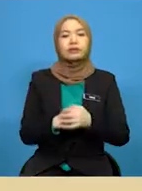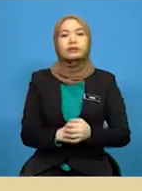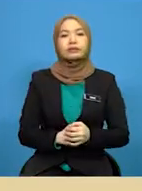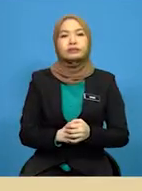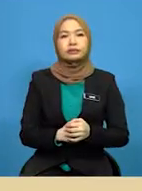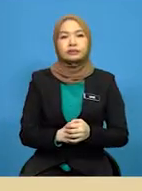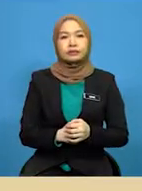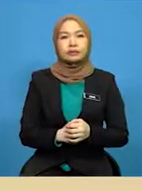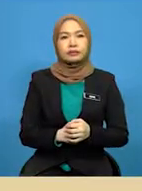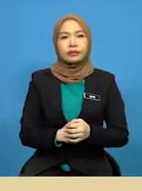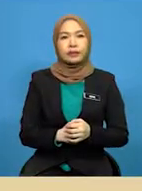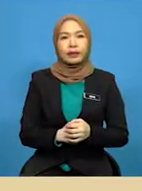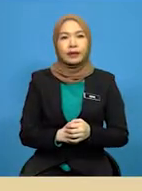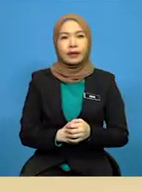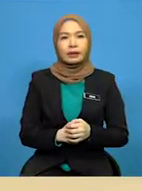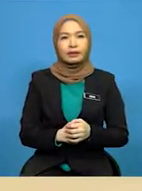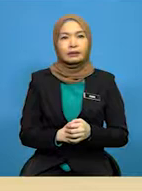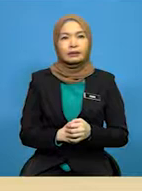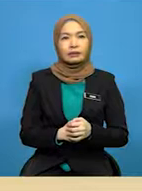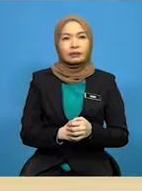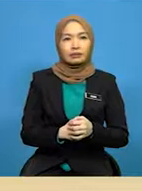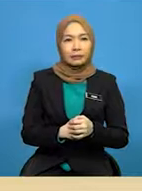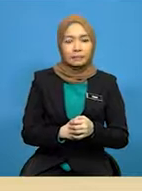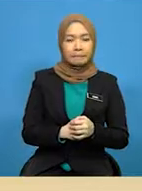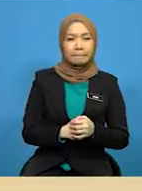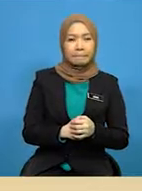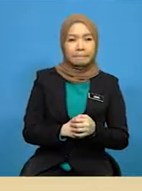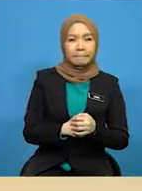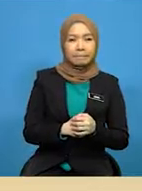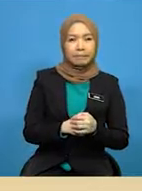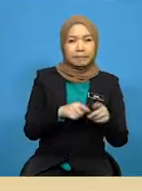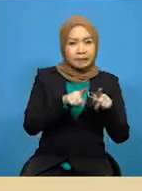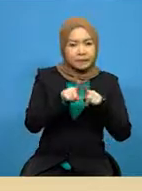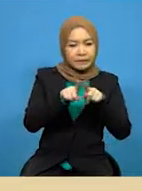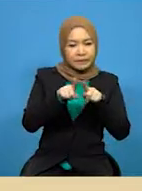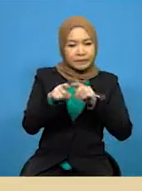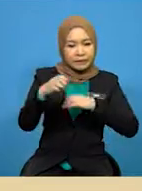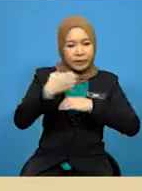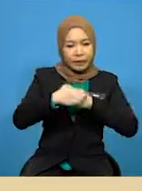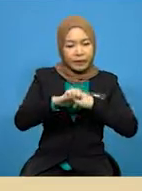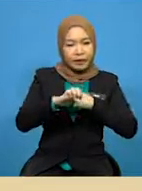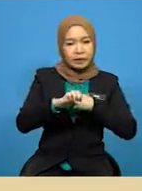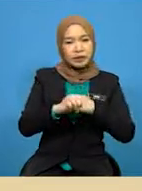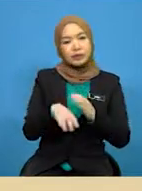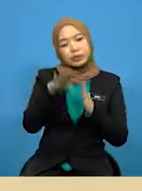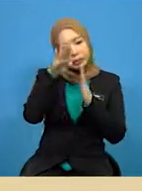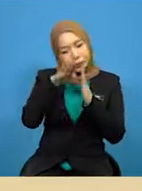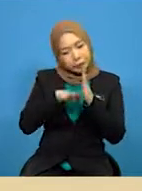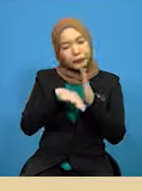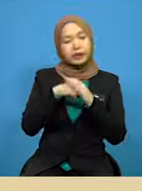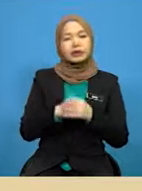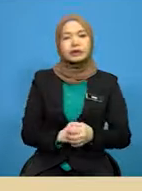Lanjutan daripada itu juga, daya saing ekspor terjejas menyebabkan imbangan pembayaran turut